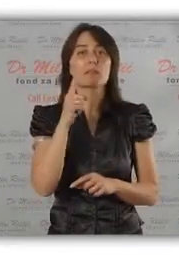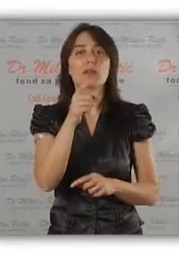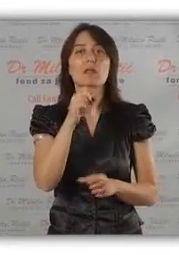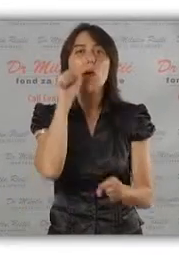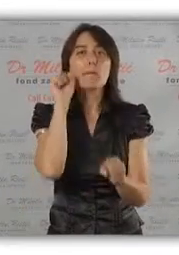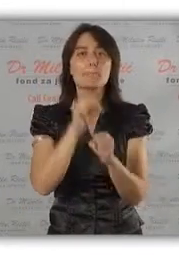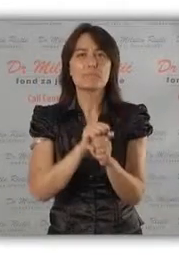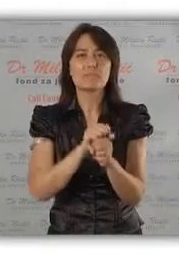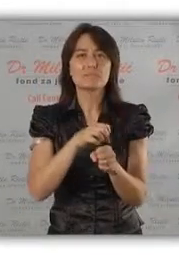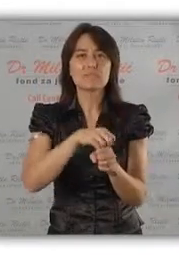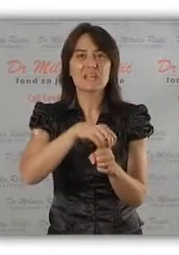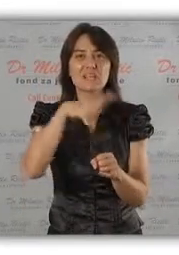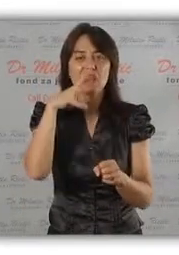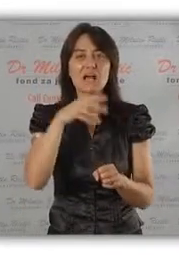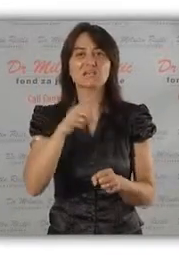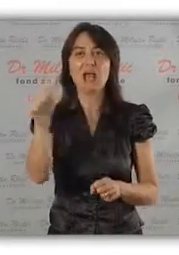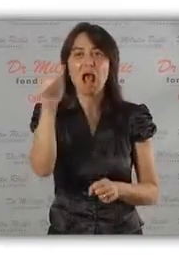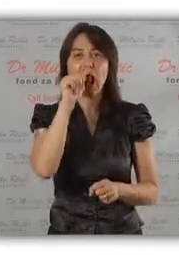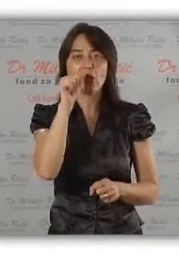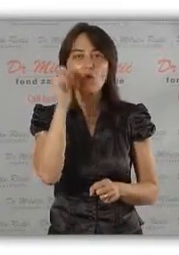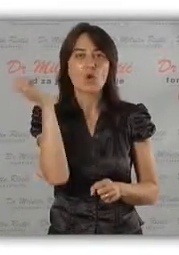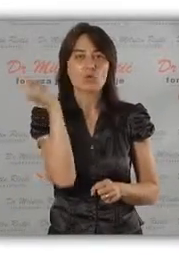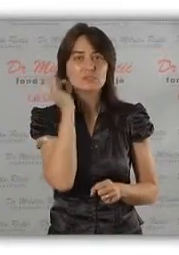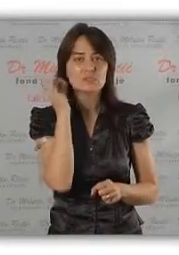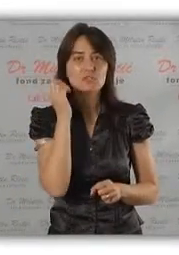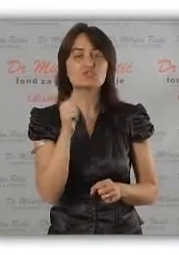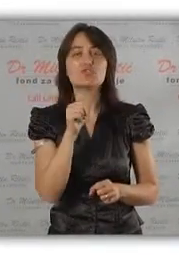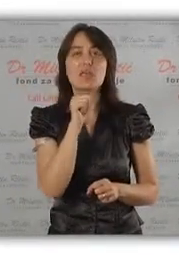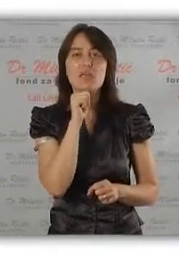sokovi, dozabranjeni znači pivski